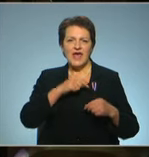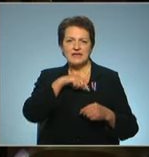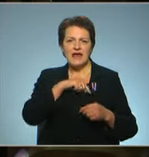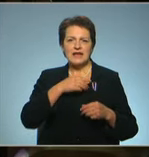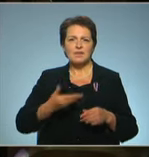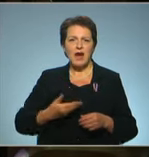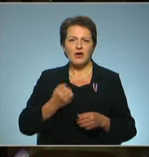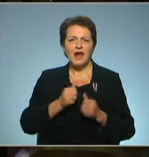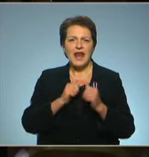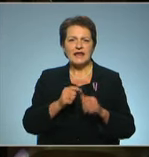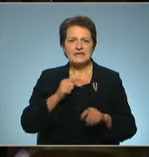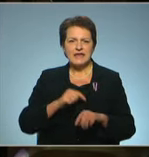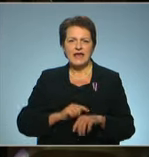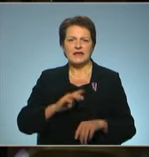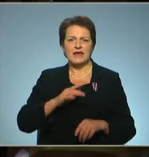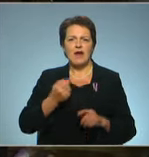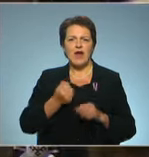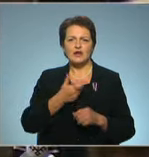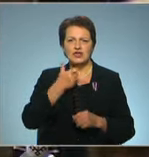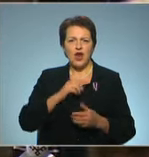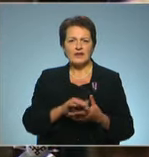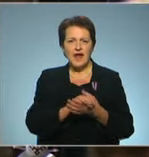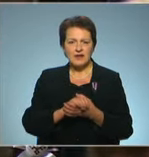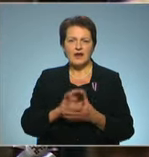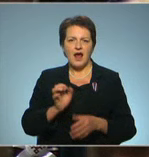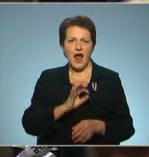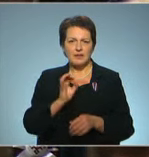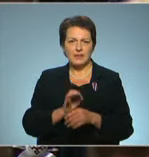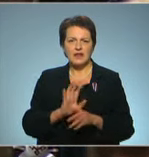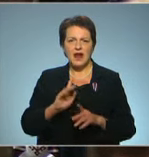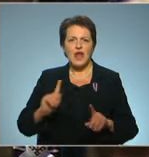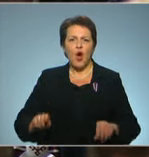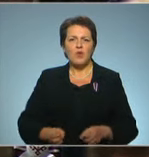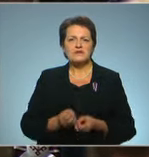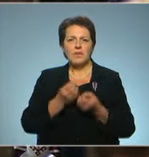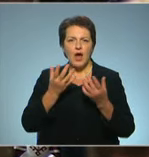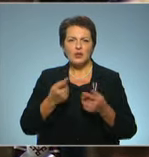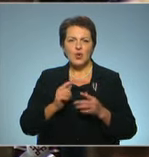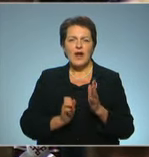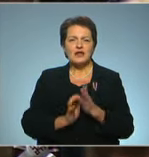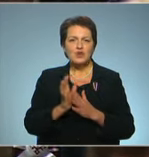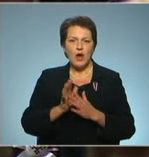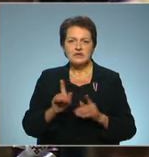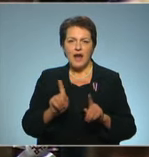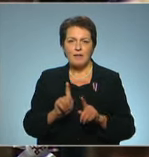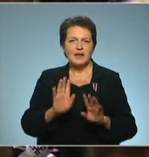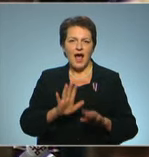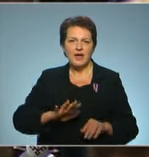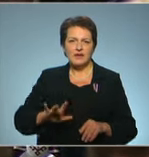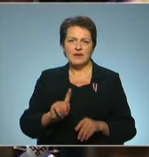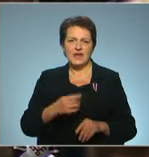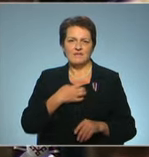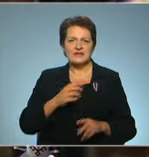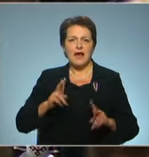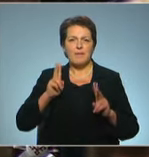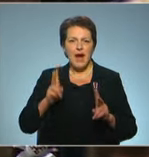līdzcietība, gan solidaritāte, gan atbildība. Lai tā uzplauktu un nestu augļus, tāpat kā ģimenei ir vajadzīga pārliecība,